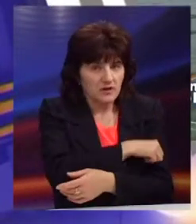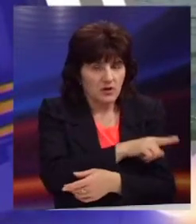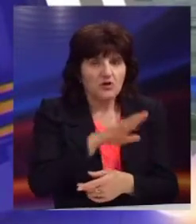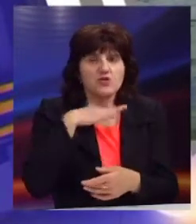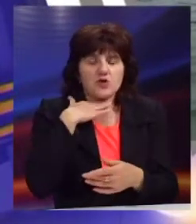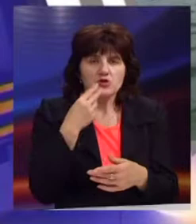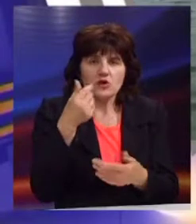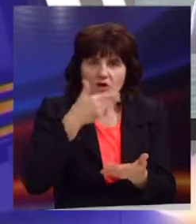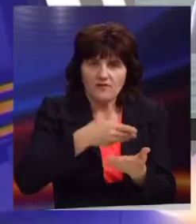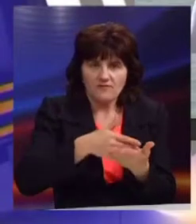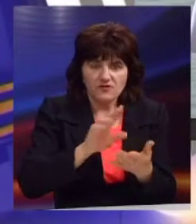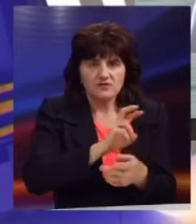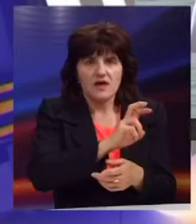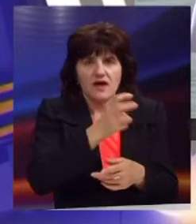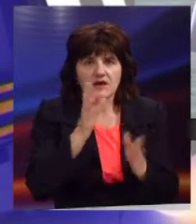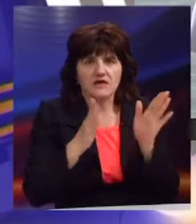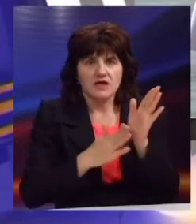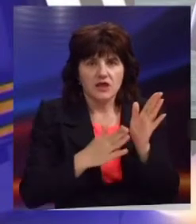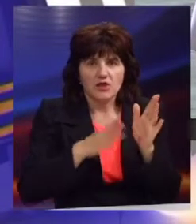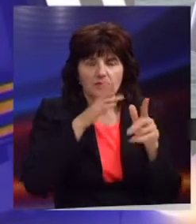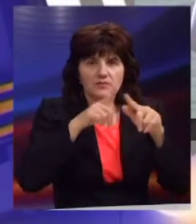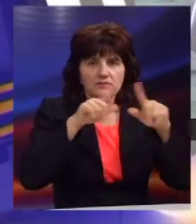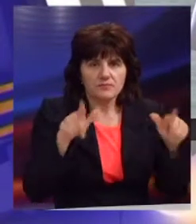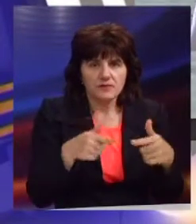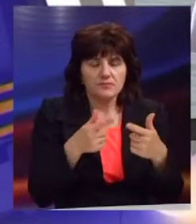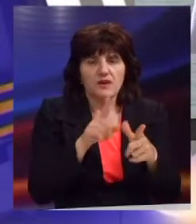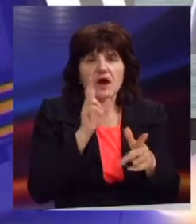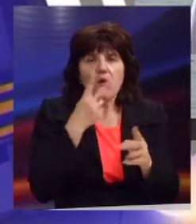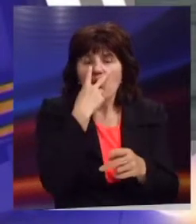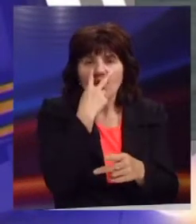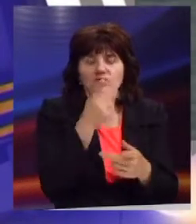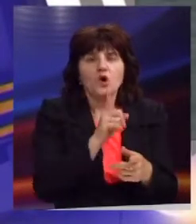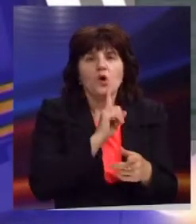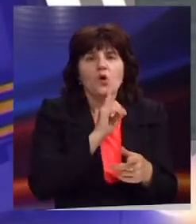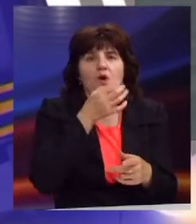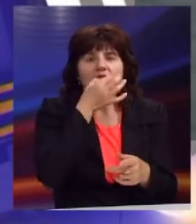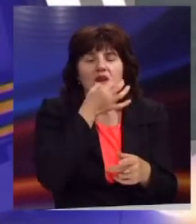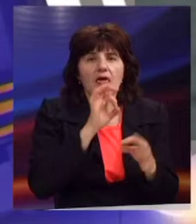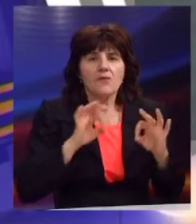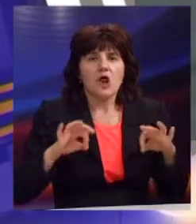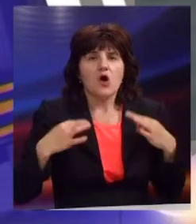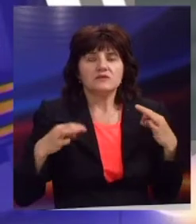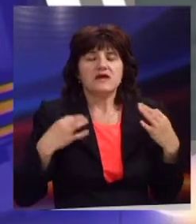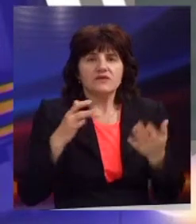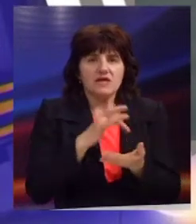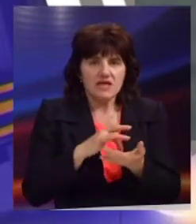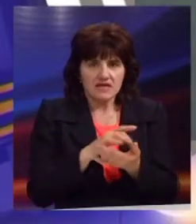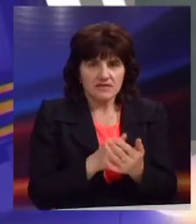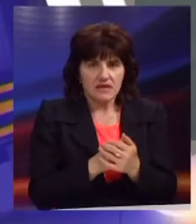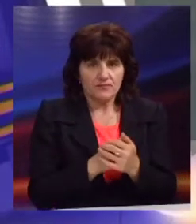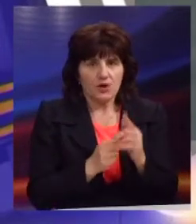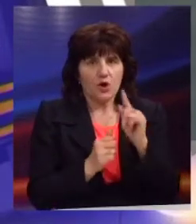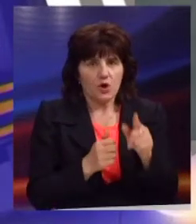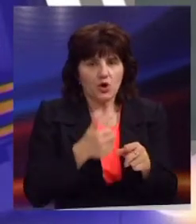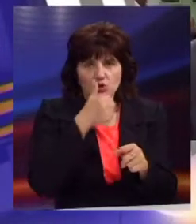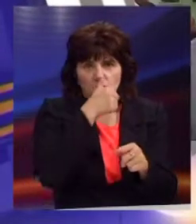dosta novca je uloženo za izradu raznih dokumenata i studija kako bi se videlo koji je najbolji način za ozdravljenje jezera. Ono što